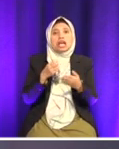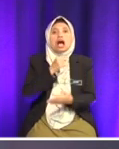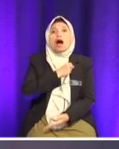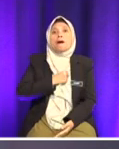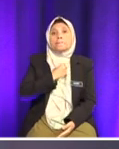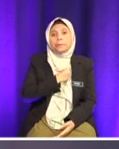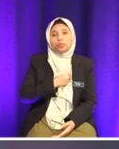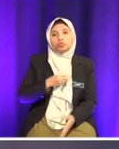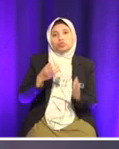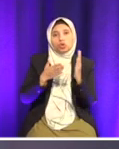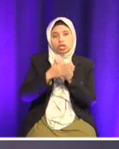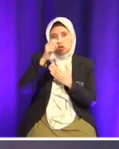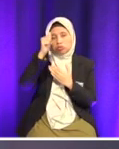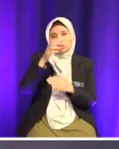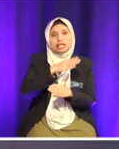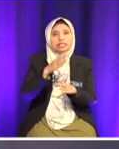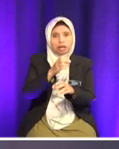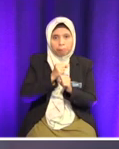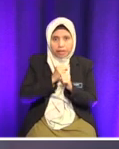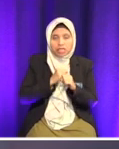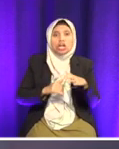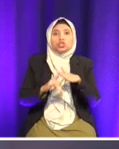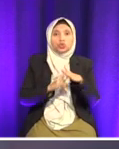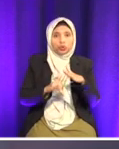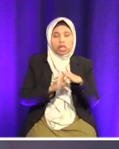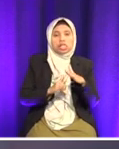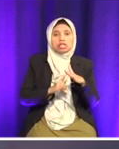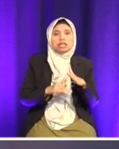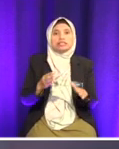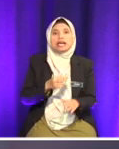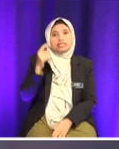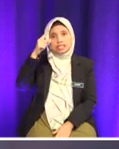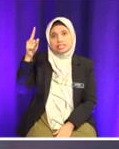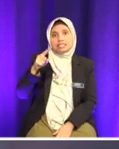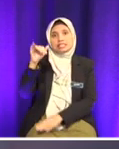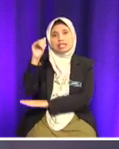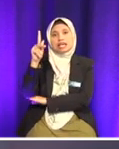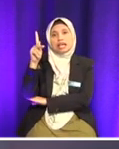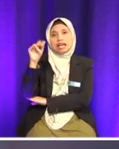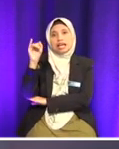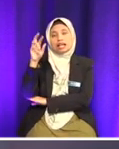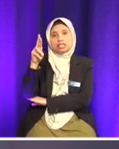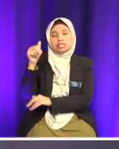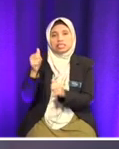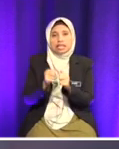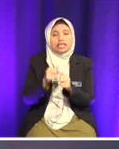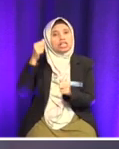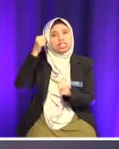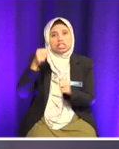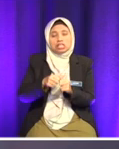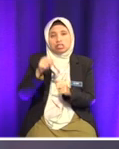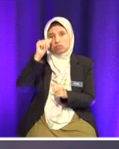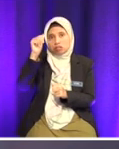ditempatkan ke dalam surga Allah mudah-mudahan dan dzikir kepada Allah Subhanahu wa ta'ala dengan mengingat Allah ini